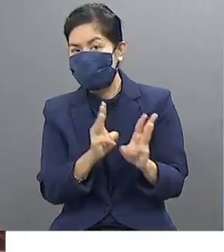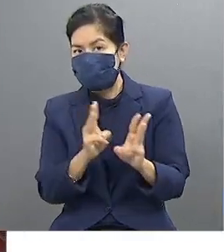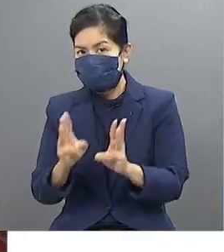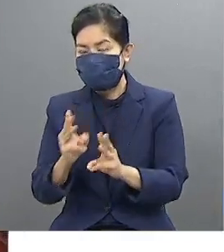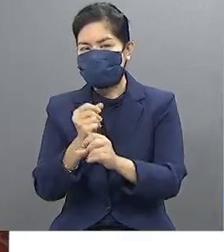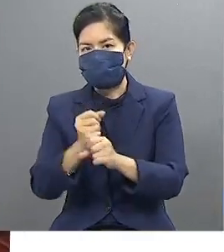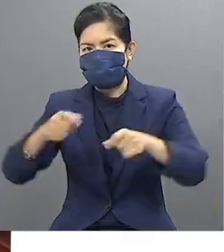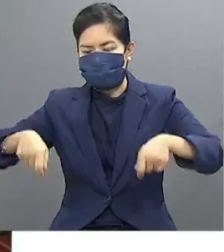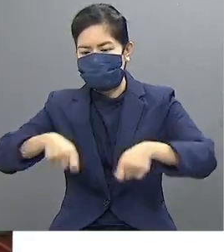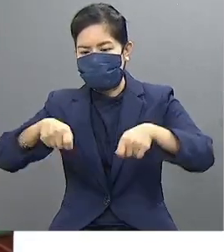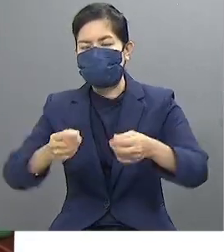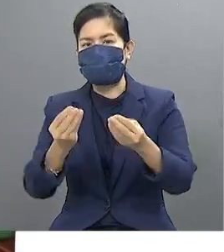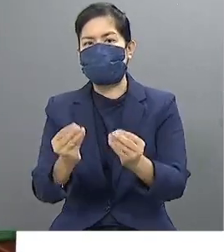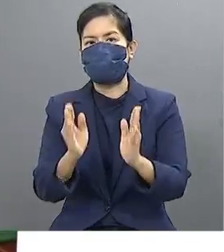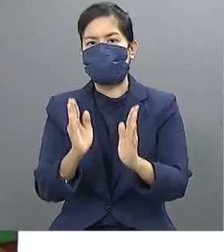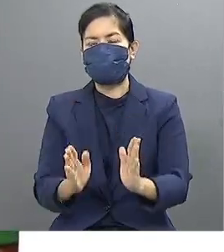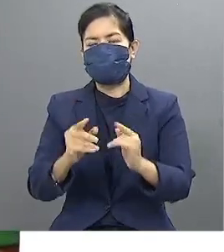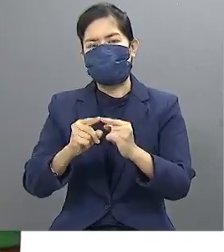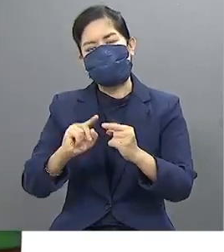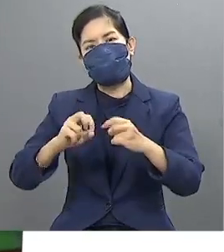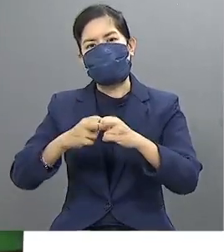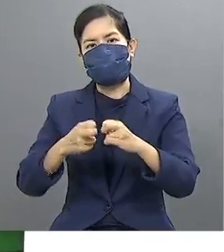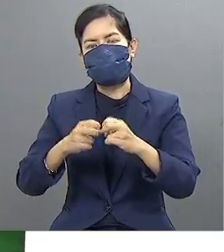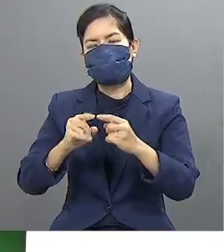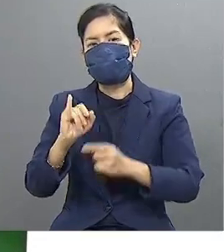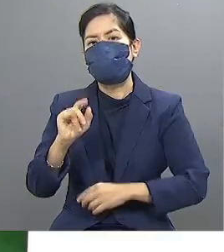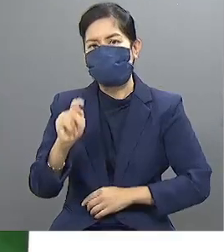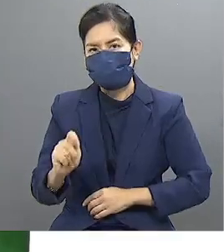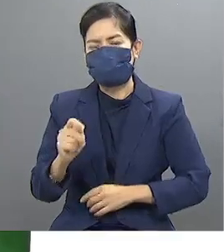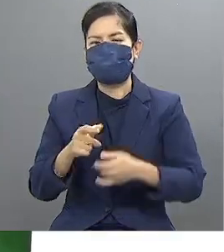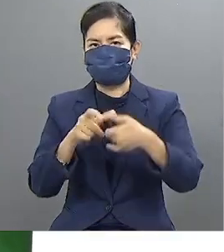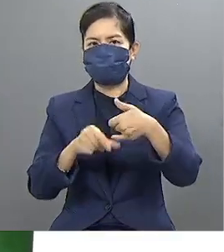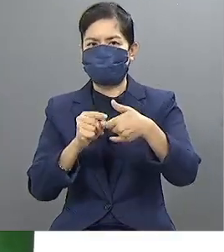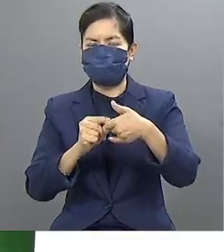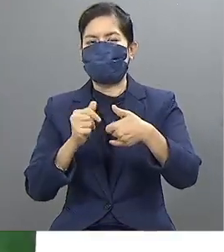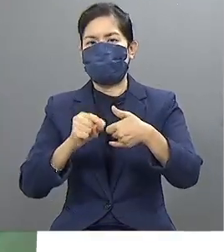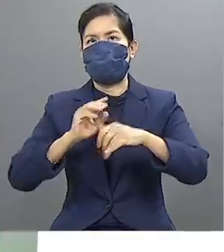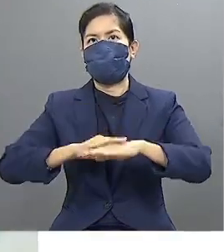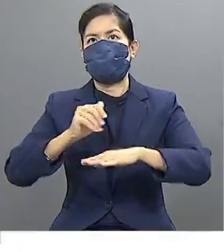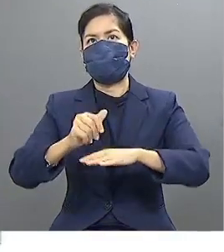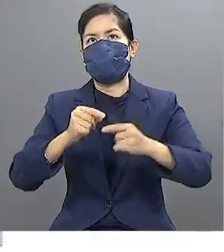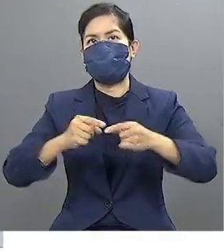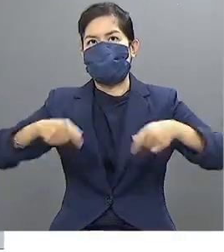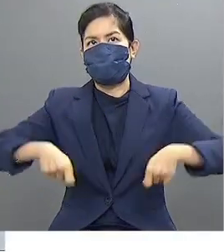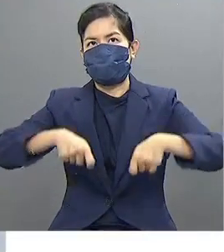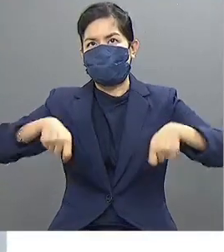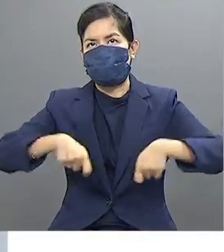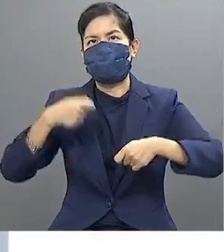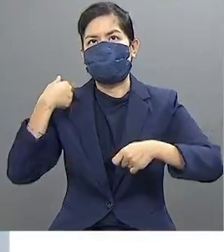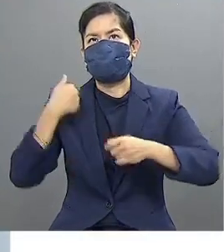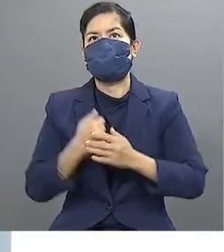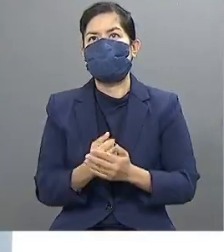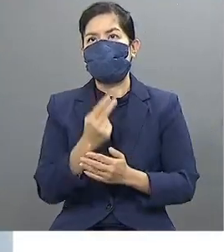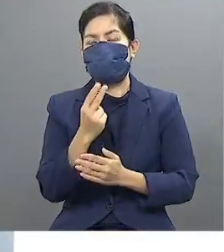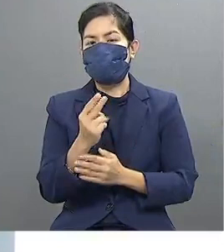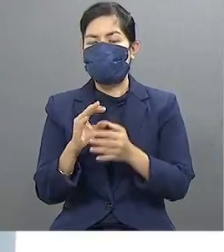านเชฟชื่อดังมานะครับมาทำให้ดูรวมทั้งการจะมีการสาธิตการออกกำลังกายบ้างมีวิธี